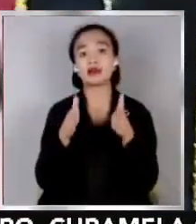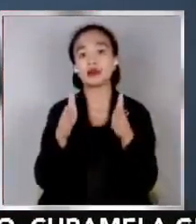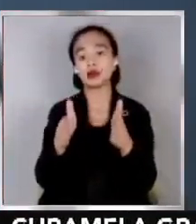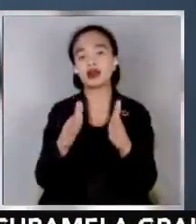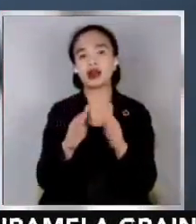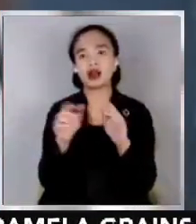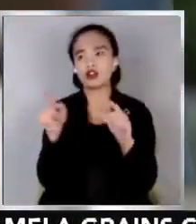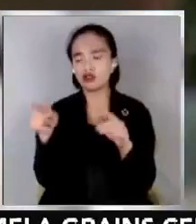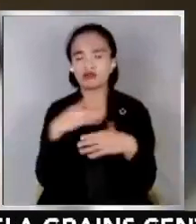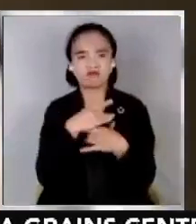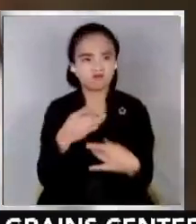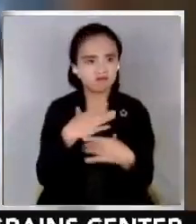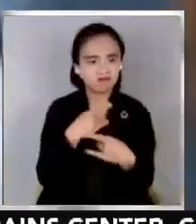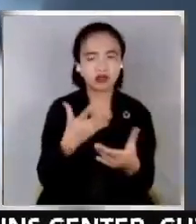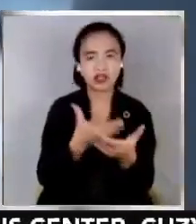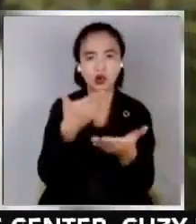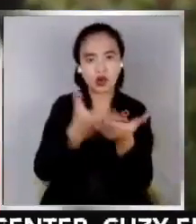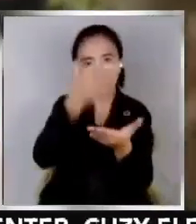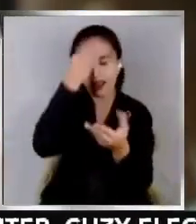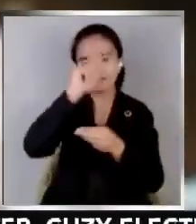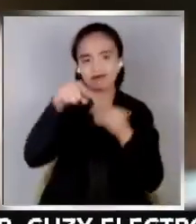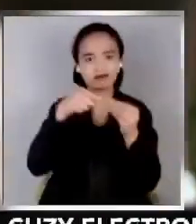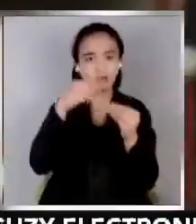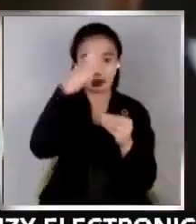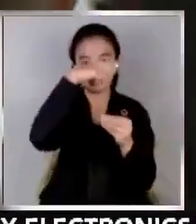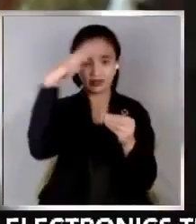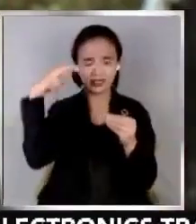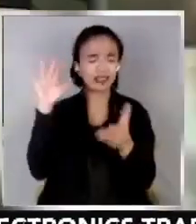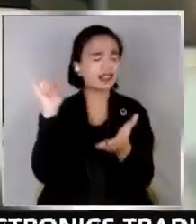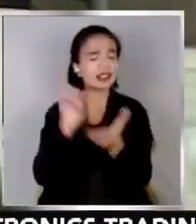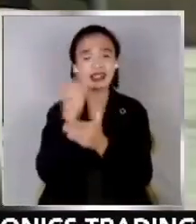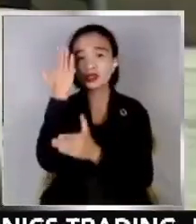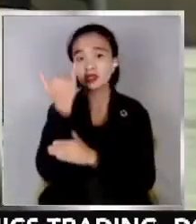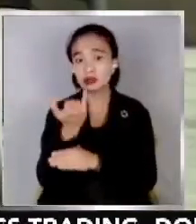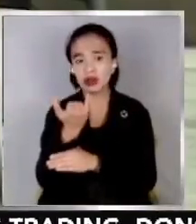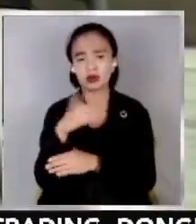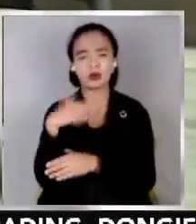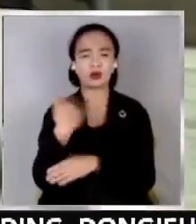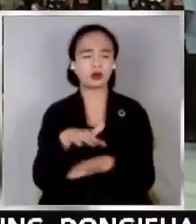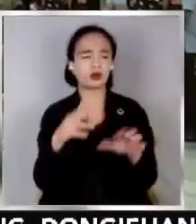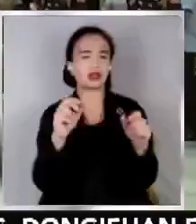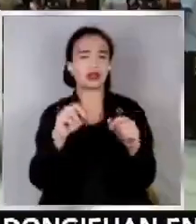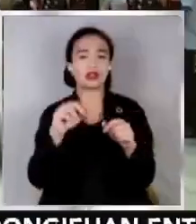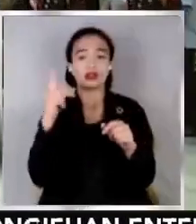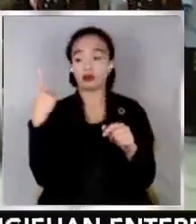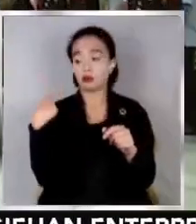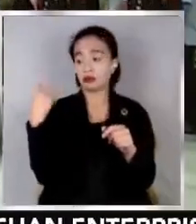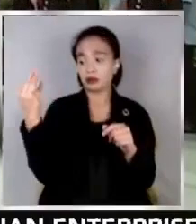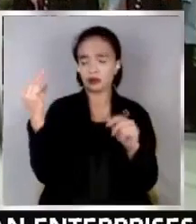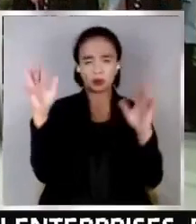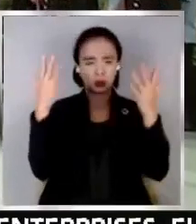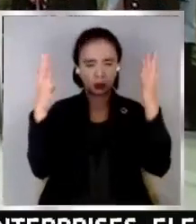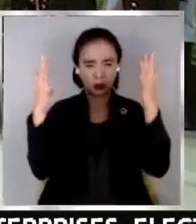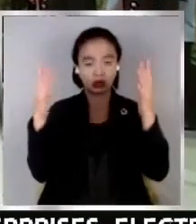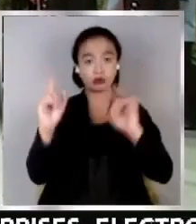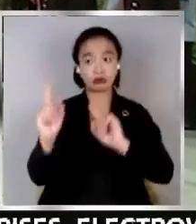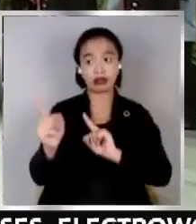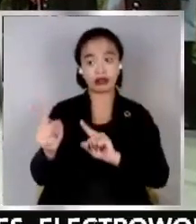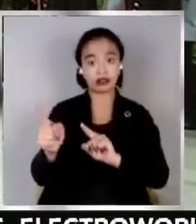kay Gat Jose Rizal. Kaya ganun na lamang ang pagbibigay pugay ng Prime Minister nang dumalo ito sa